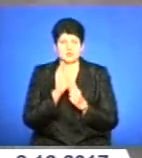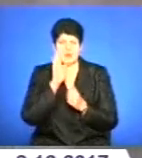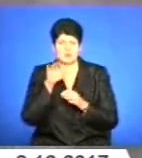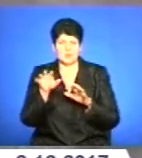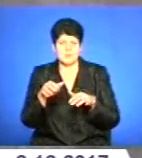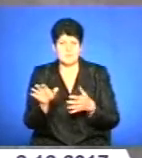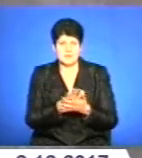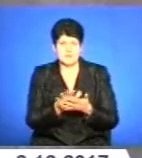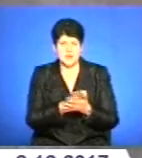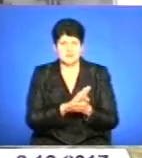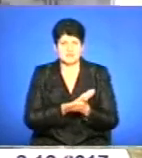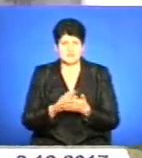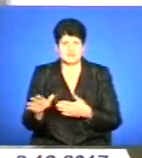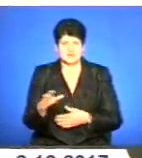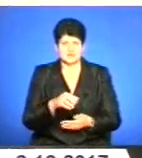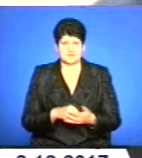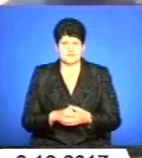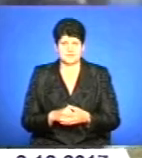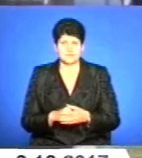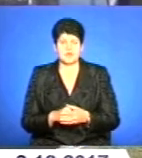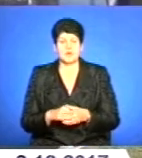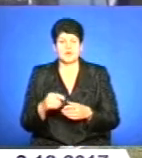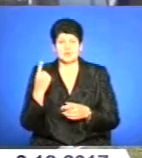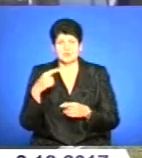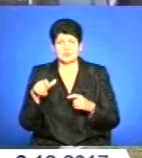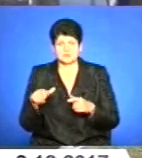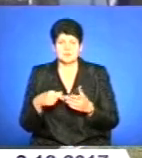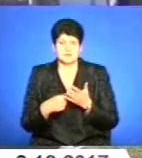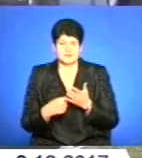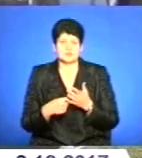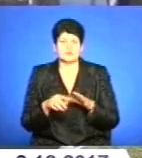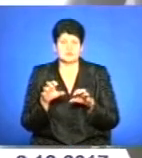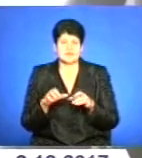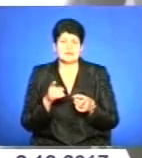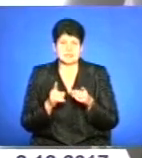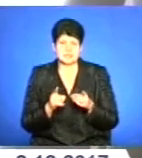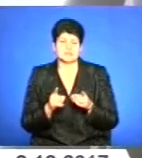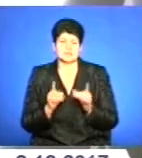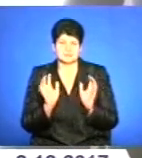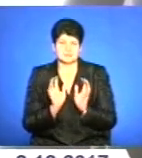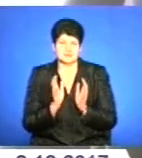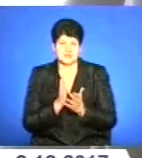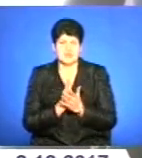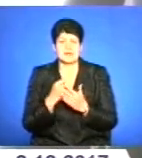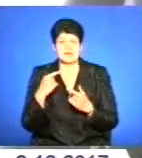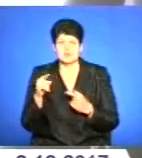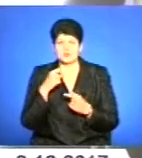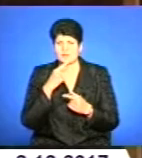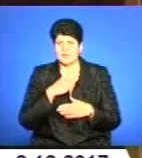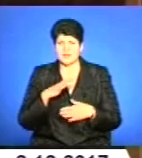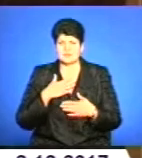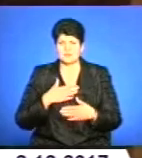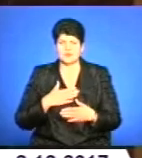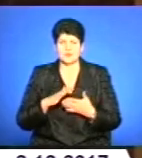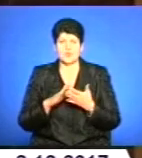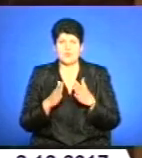них, вичисую. Одні місцеві жителі підтверджують, про тварин справді дбають. Інші ж кажуть, незадоволені